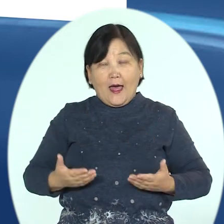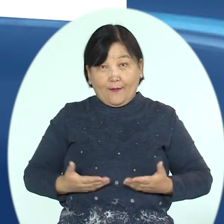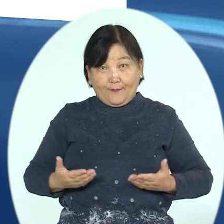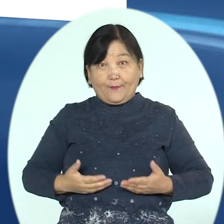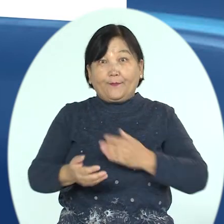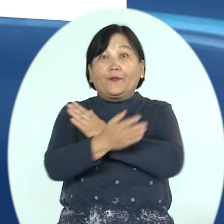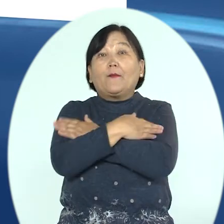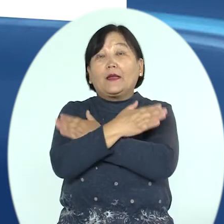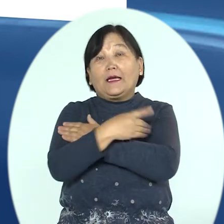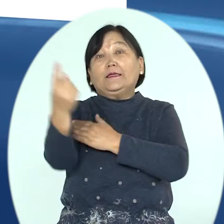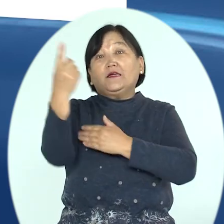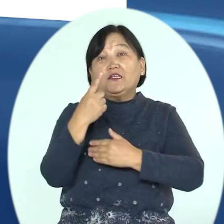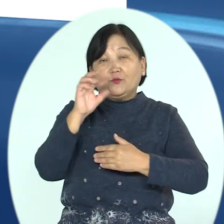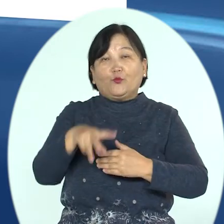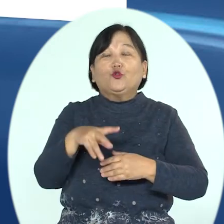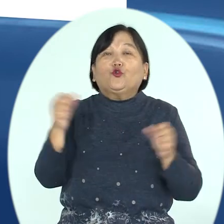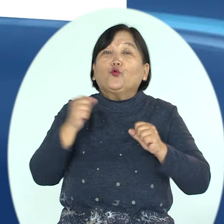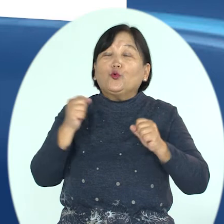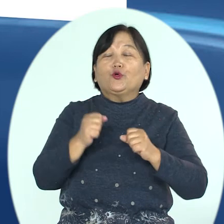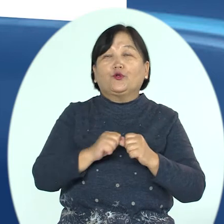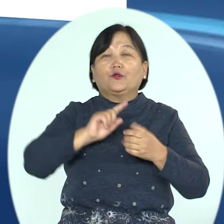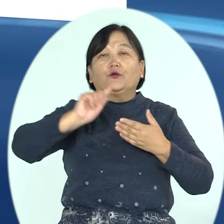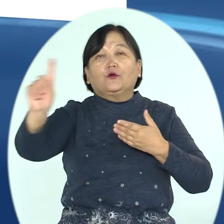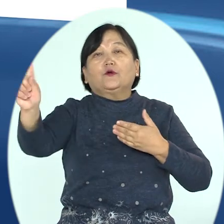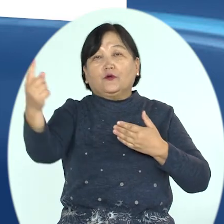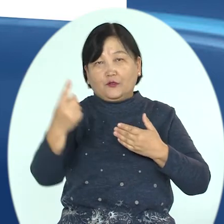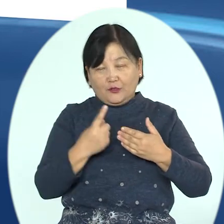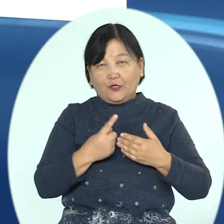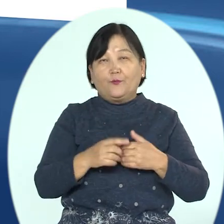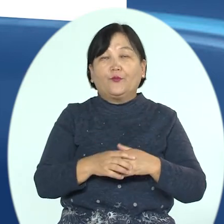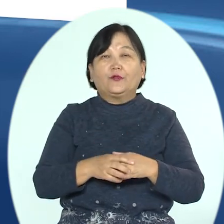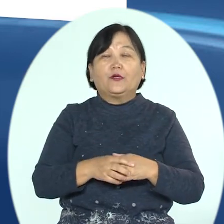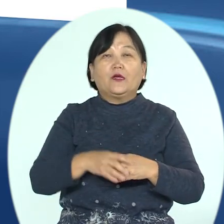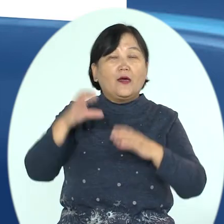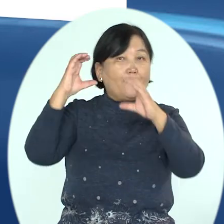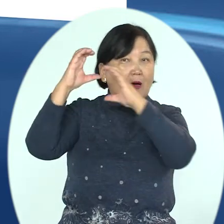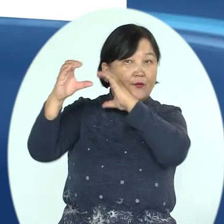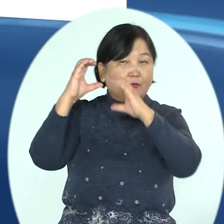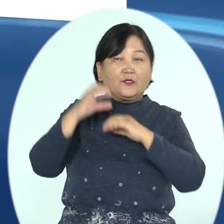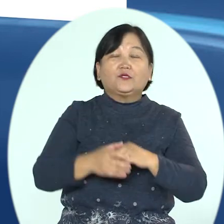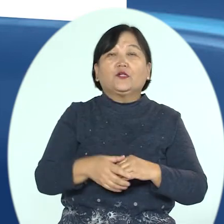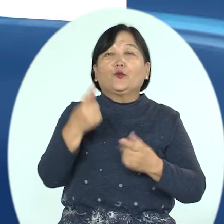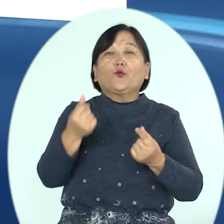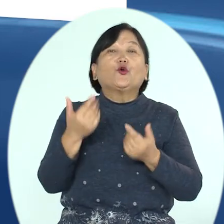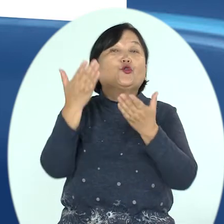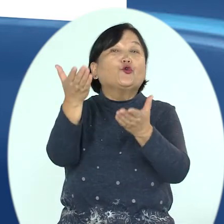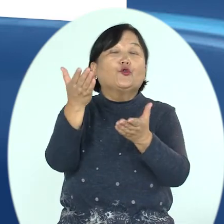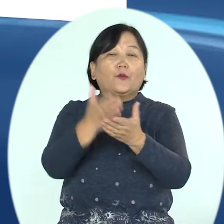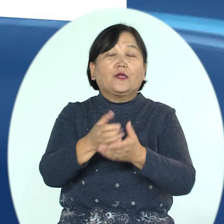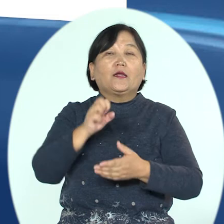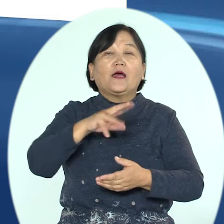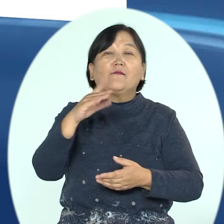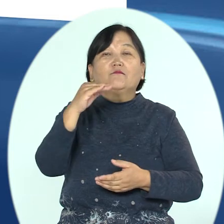одоо зардлыг бол автоэврийн үндэсний төвийн тарифаар бол ингэж олгодог ийм амжиргааны зардал байж